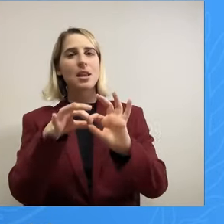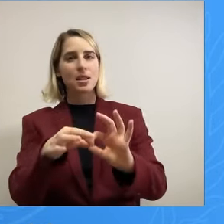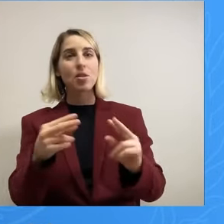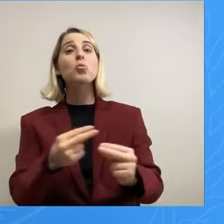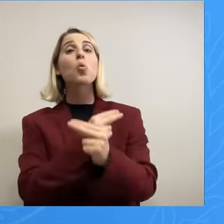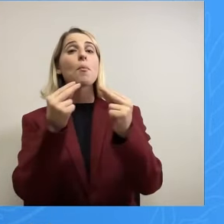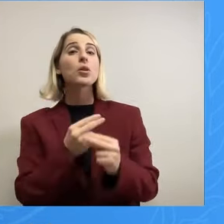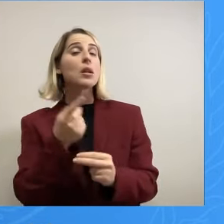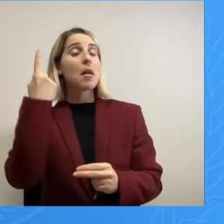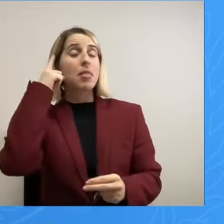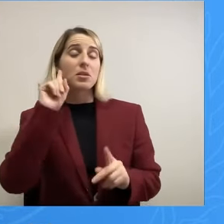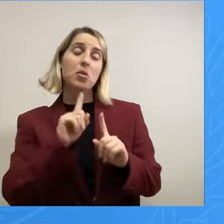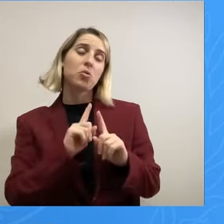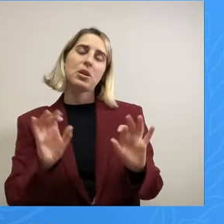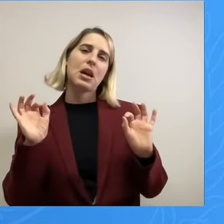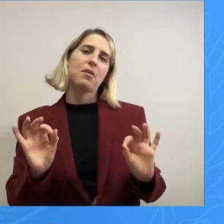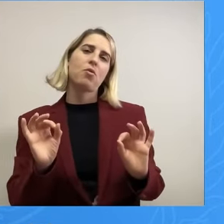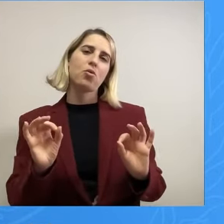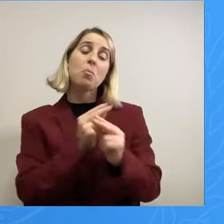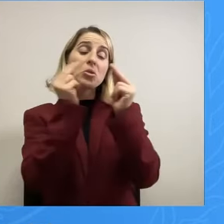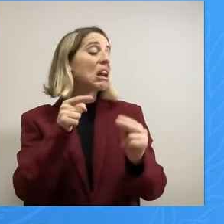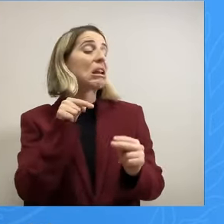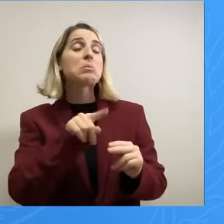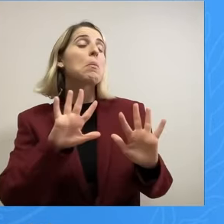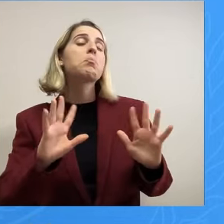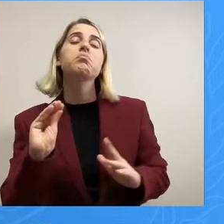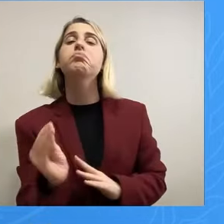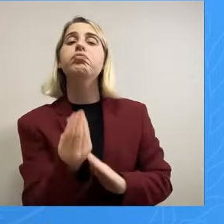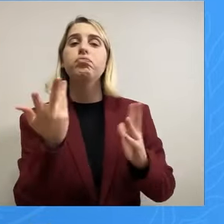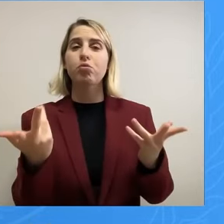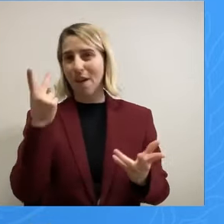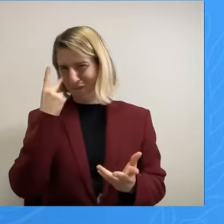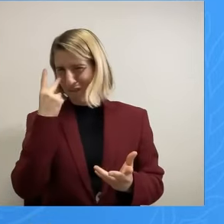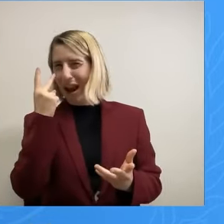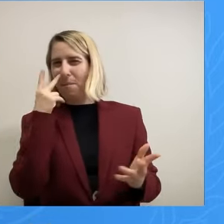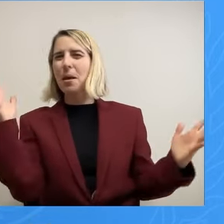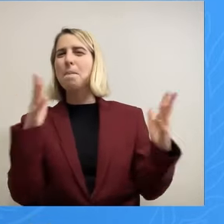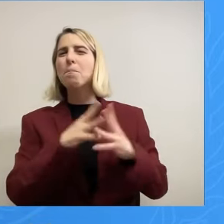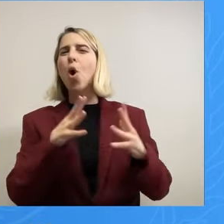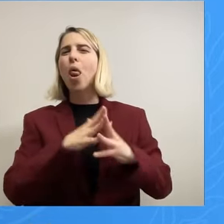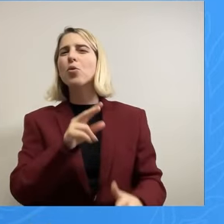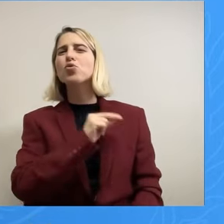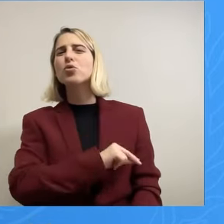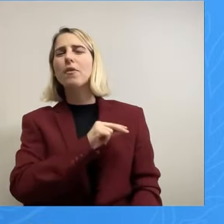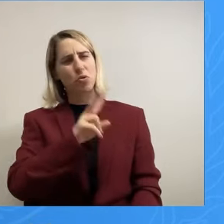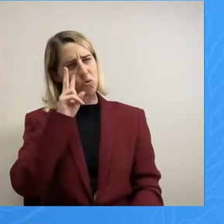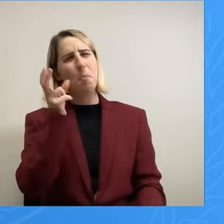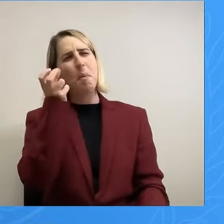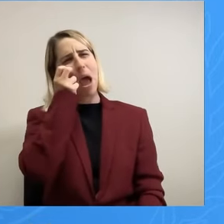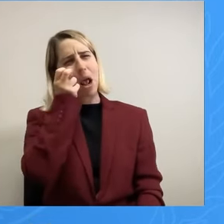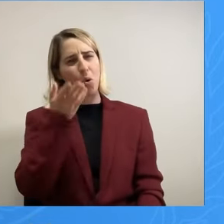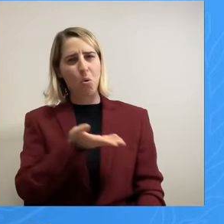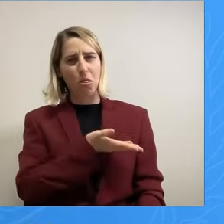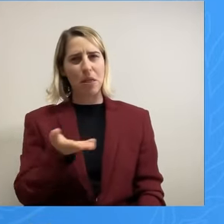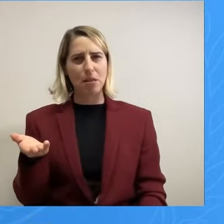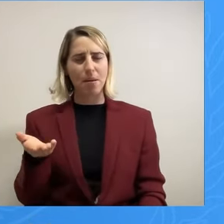ξέρω πού θα καταλήξει, γιατί βλέπετε και τι πόλεμο συμφερόντων γίνεται. Τον παρακολουθείτε. Δεν